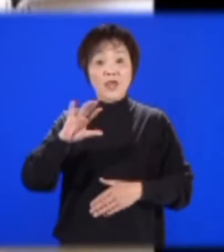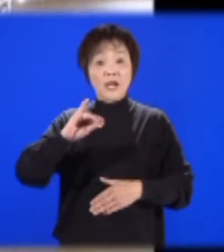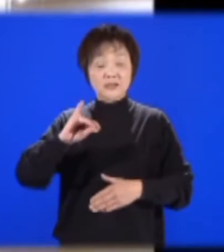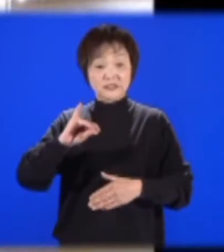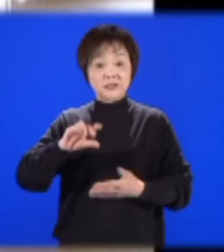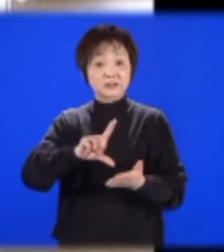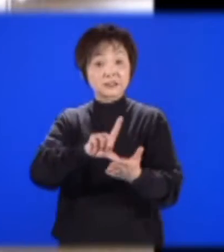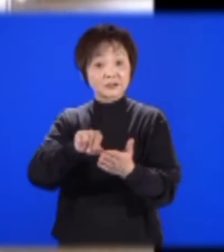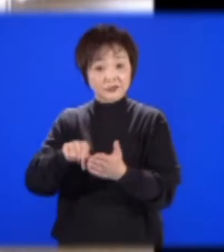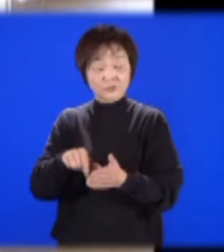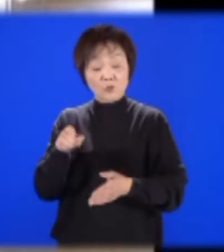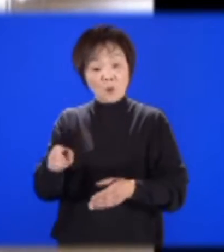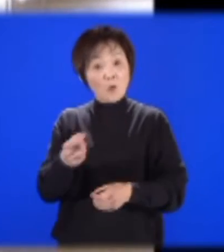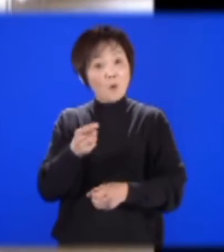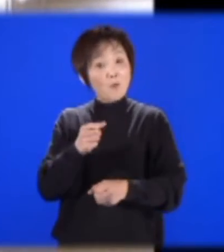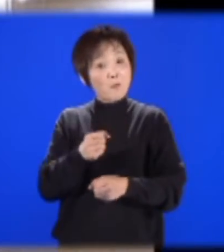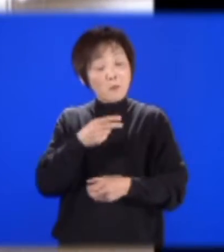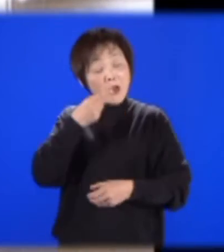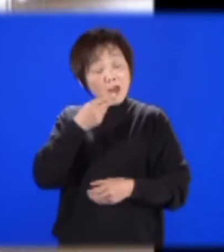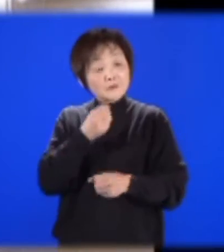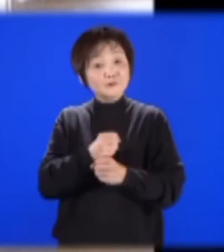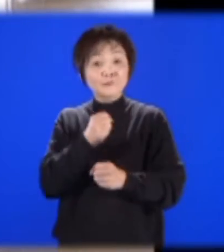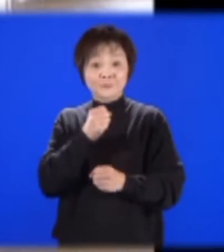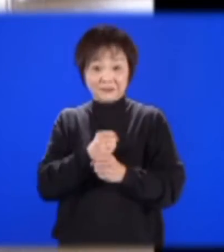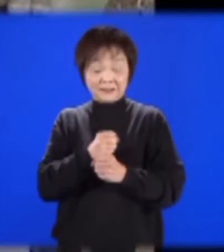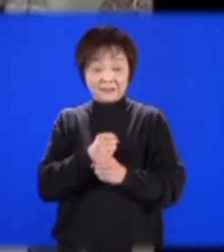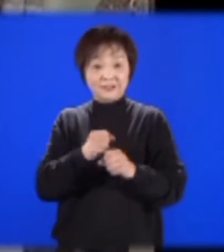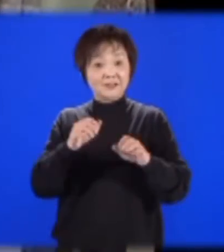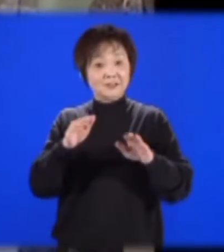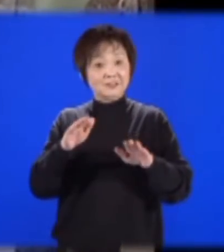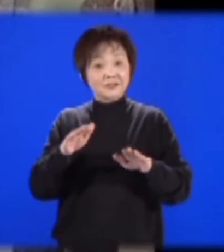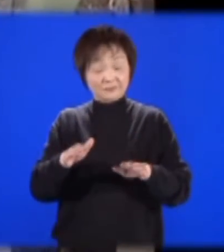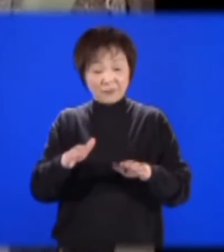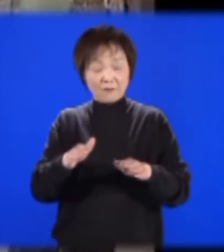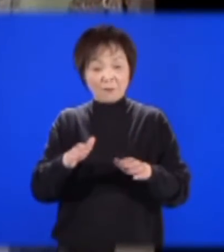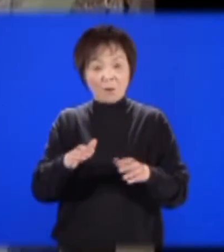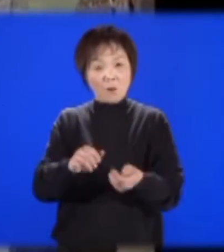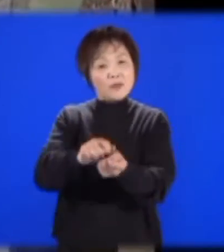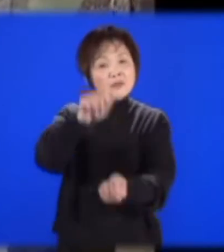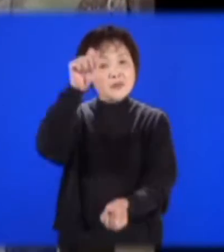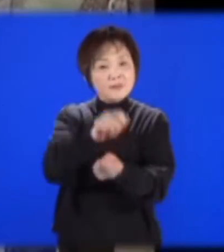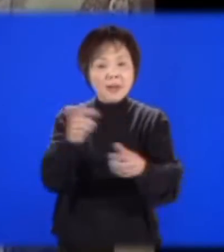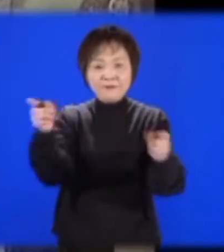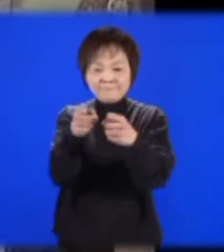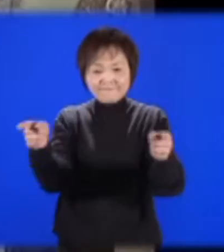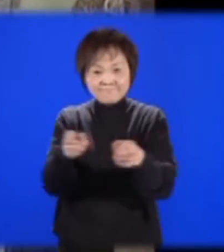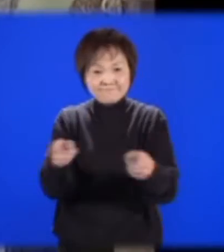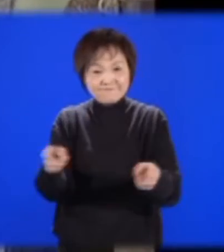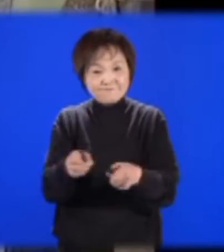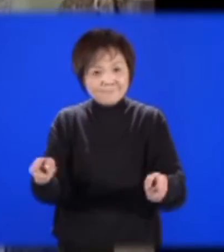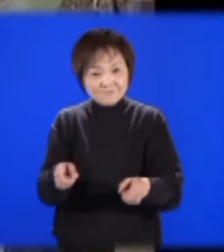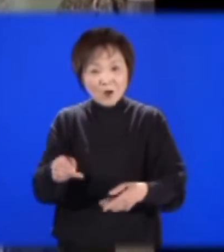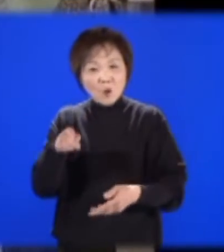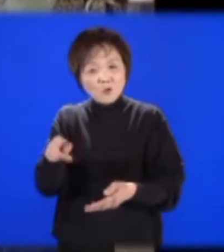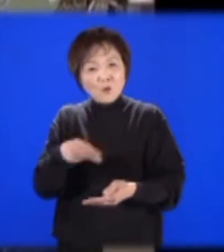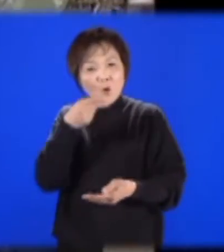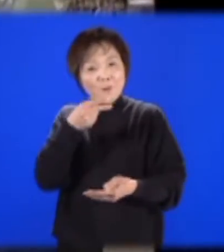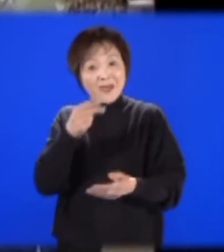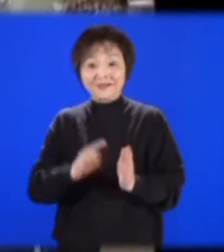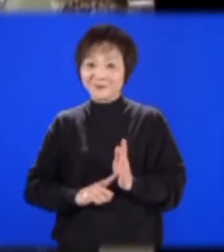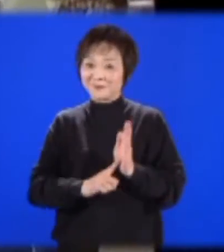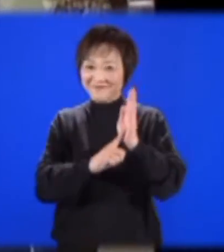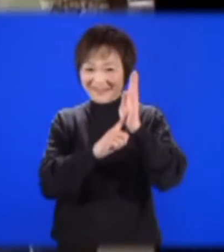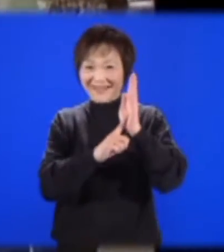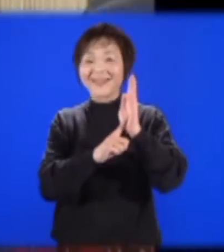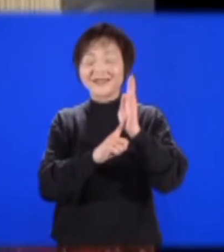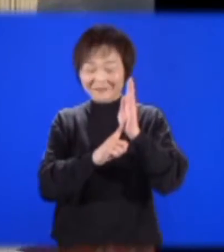大谷地区のそうめん作り、今でも大谷地手延べそうめんとして有名ですね。